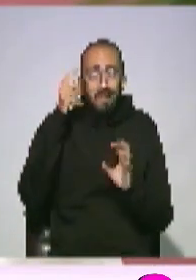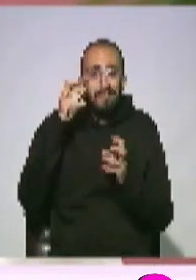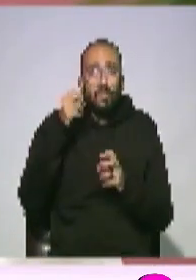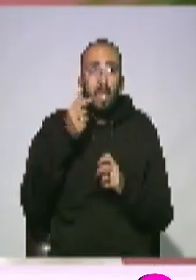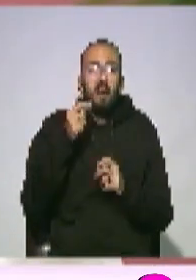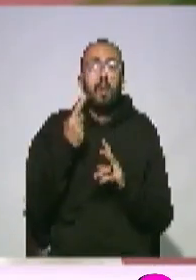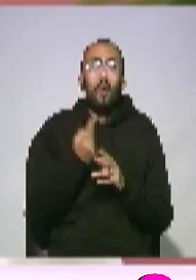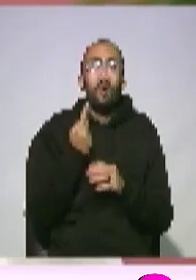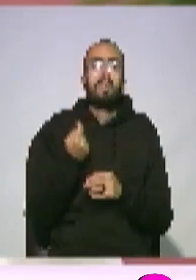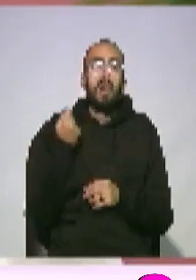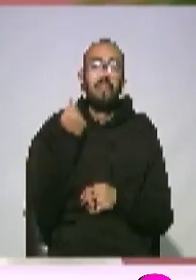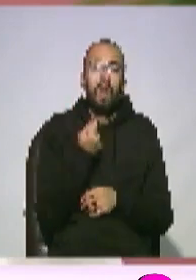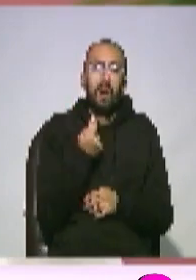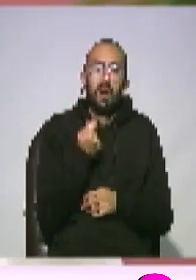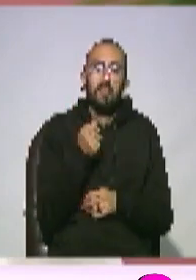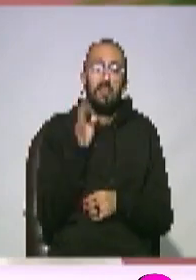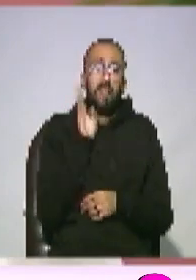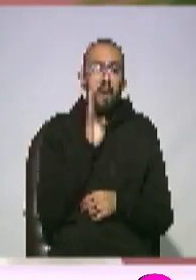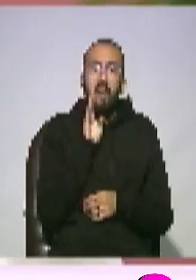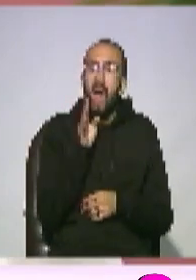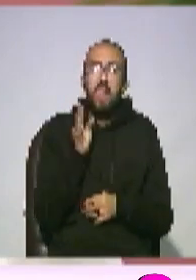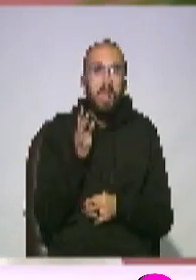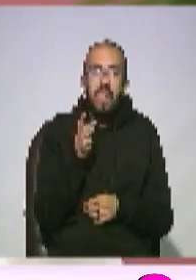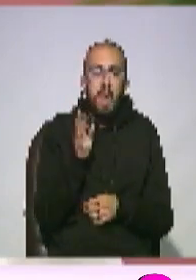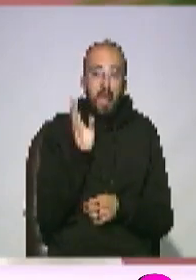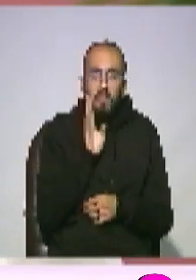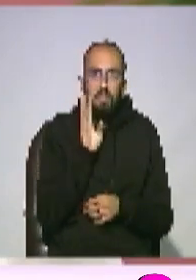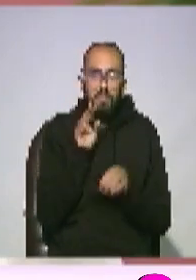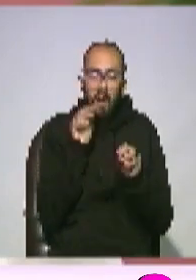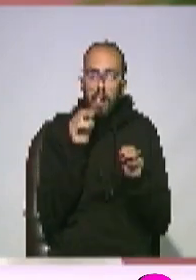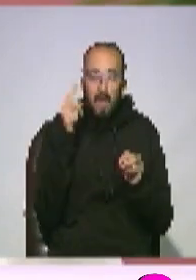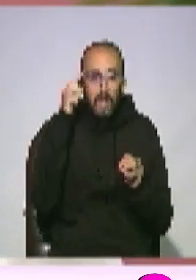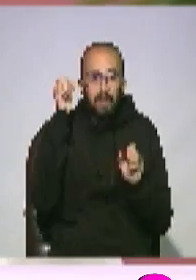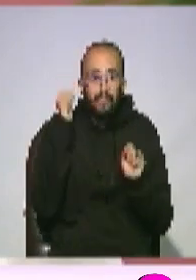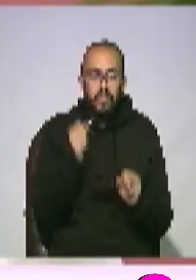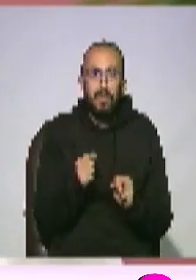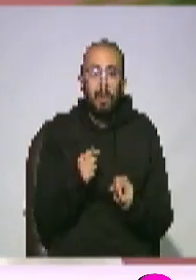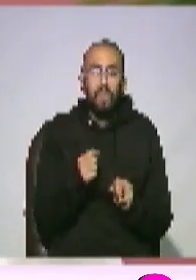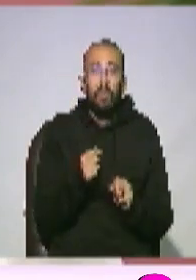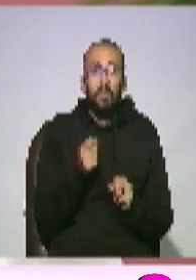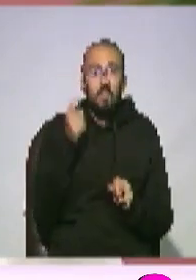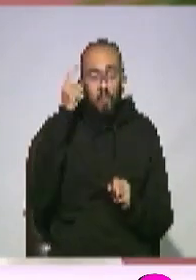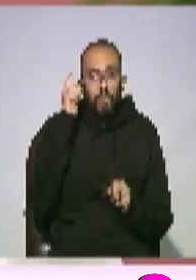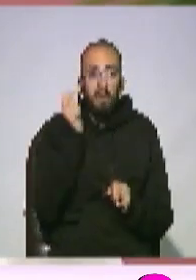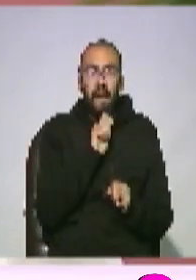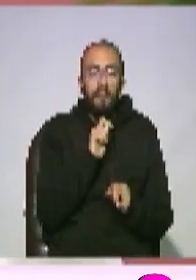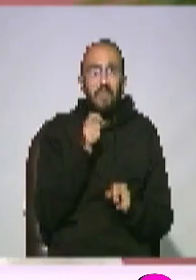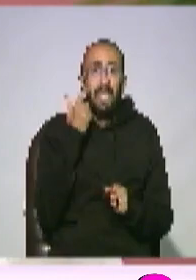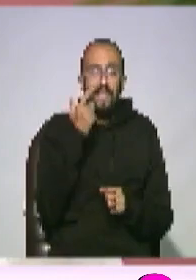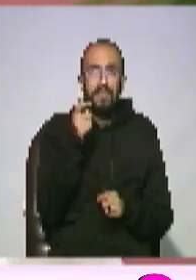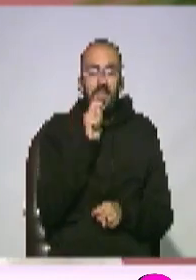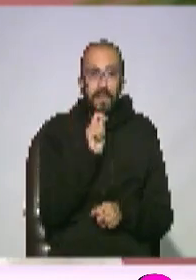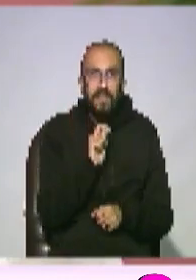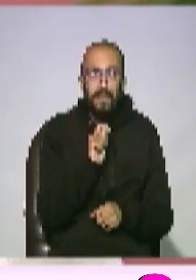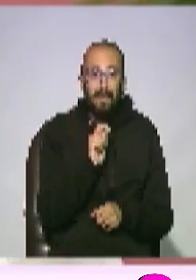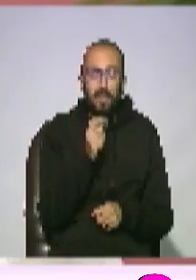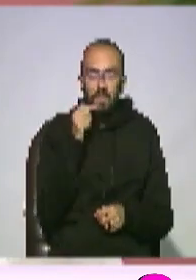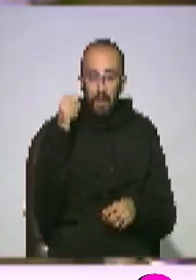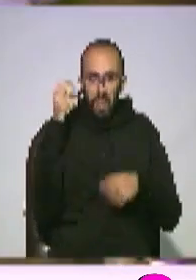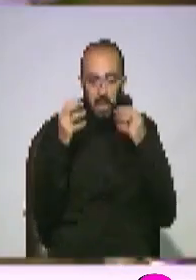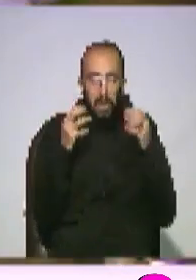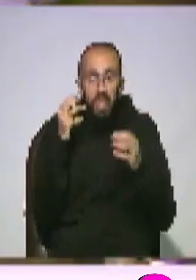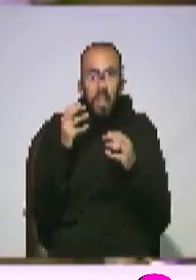نسبه التوحد، زادت نسبه صعوبه التعلم، زادت نسبه الضعف في التركيز. كل والام تقول لك هو مشتت. يعني يا